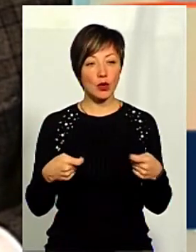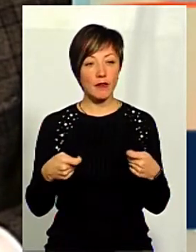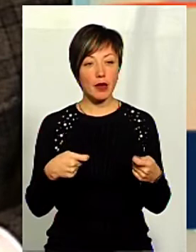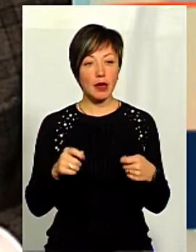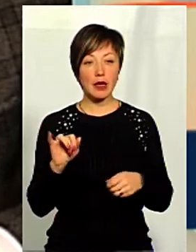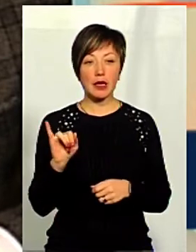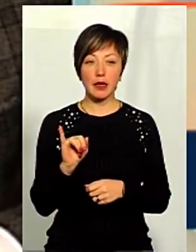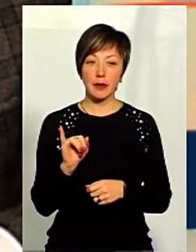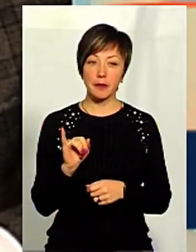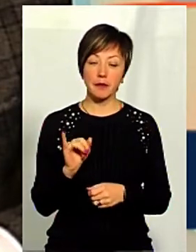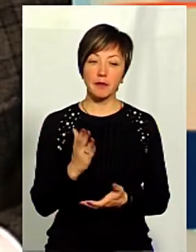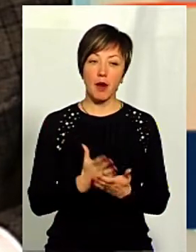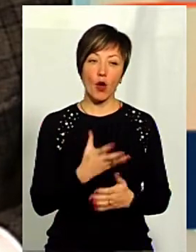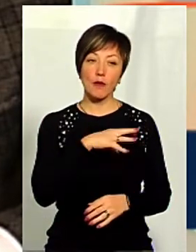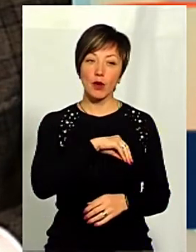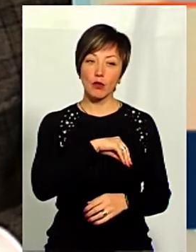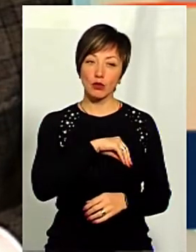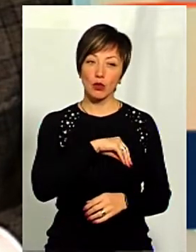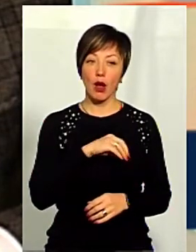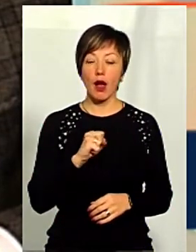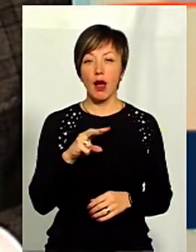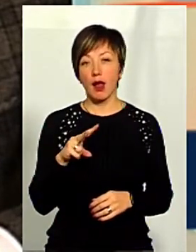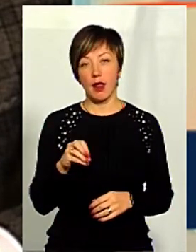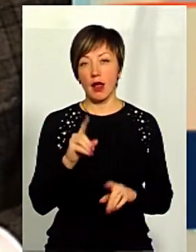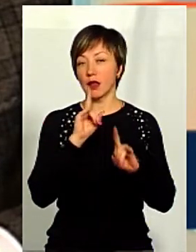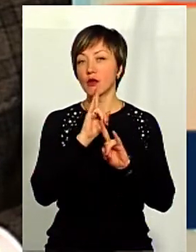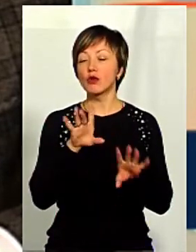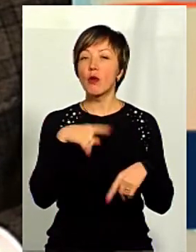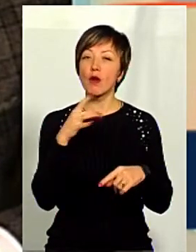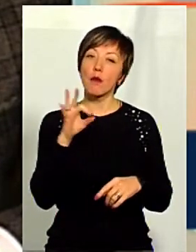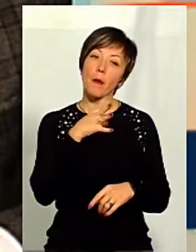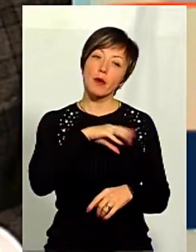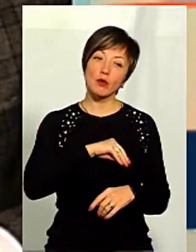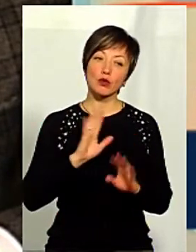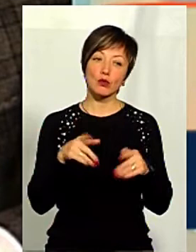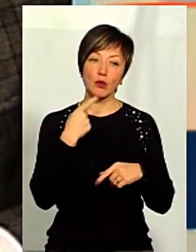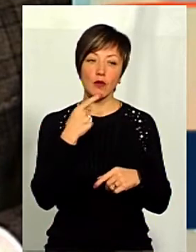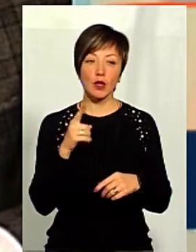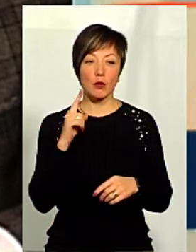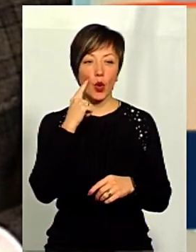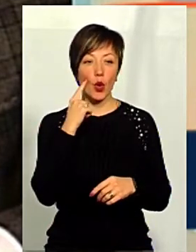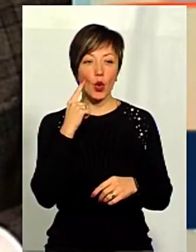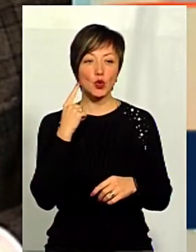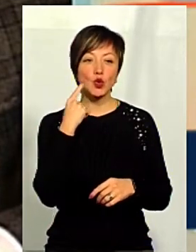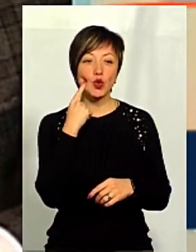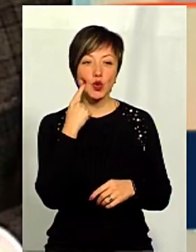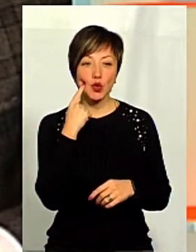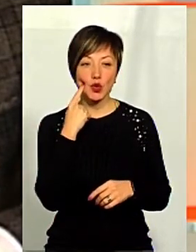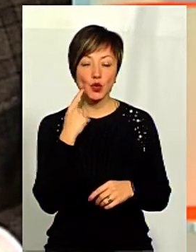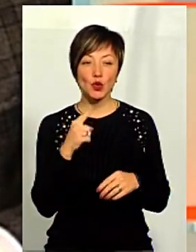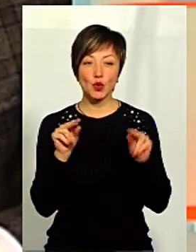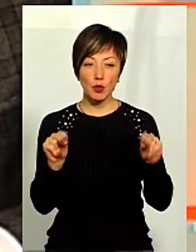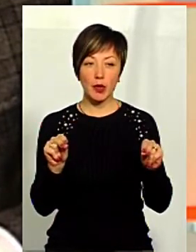і, ну, мають прибуток, але ми в даному разі не будемо говорити про прибуток, будемо говорити про сумління. Якщо